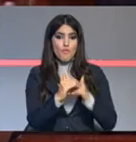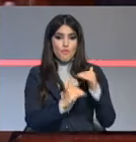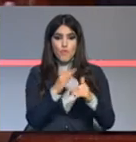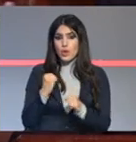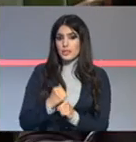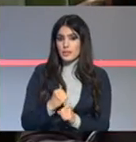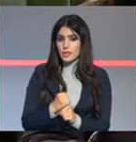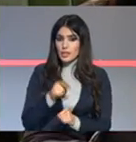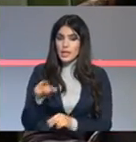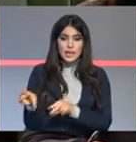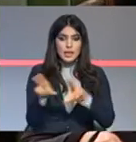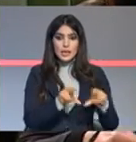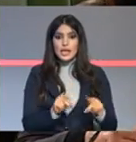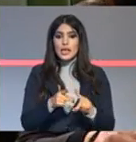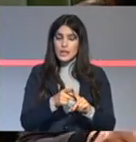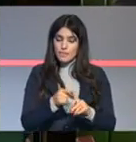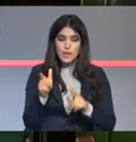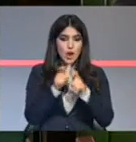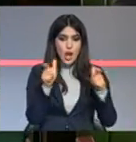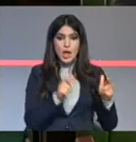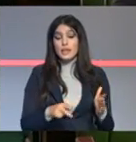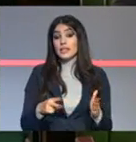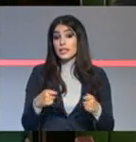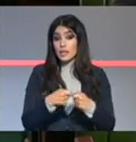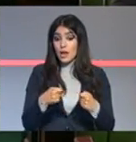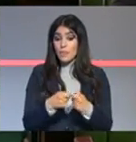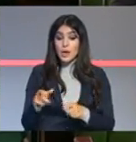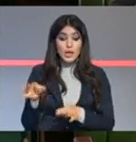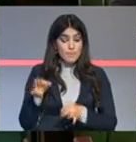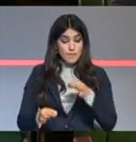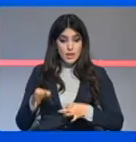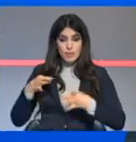والتشغيل وإلى مرافق عمومية ناجعة وإلى قضاء مستقل.